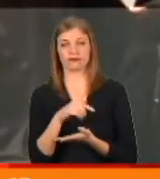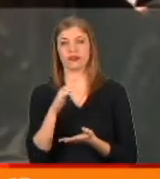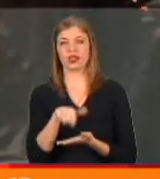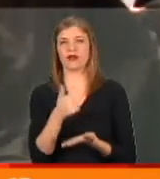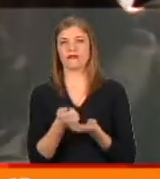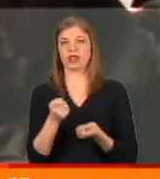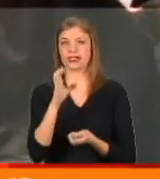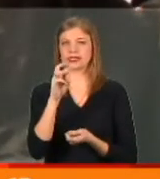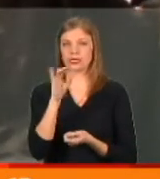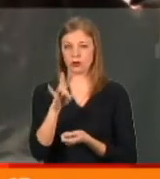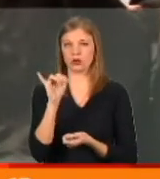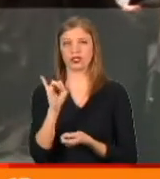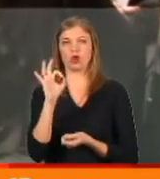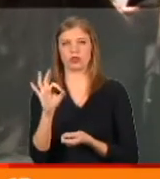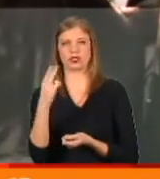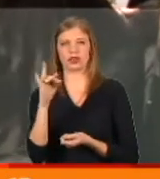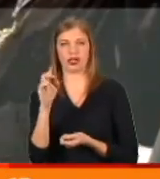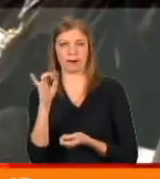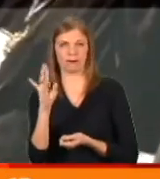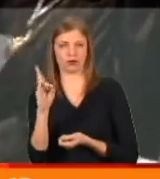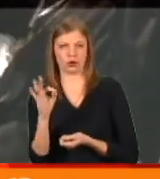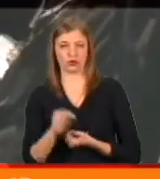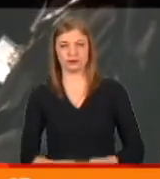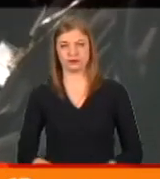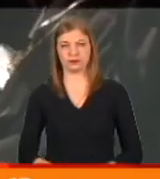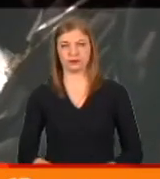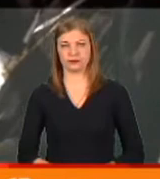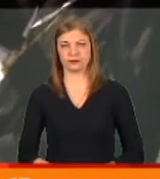владика Симеон і владика Олександр Драбинко.